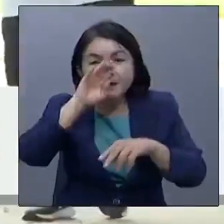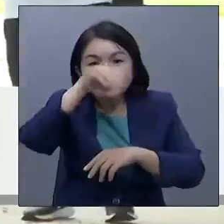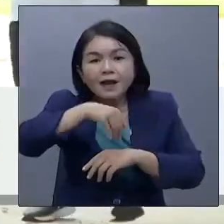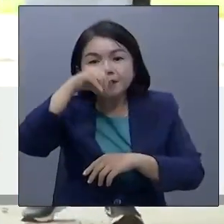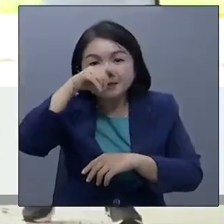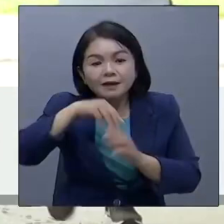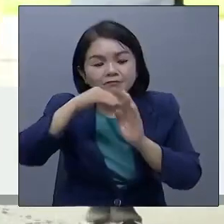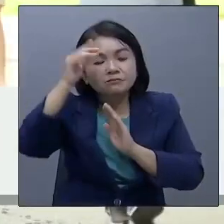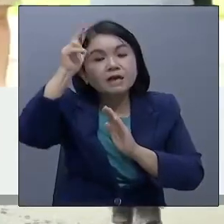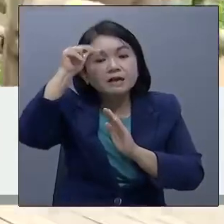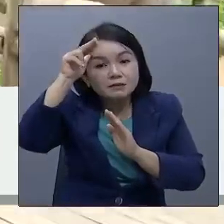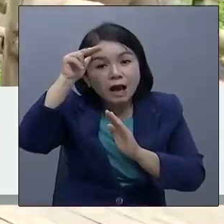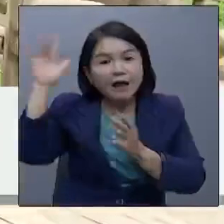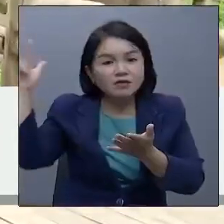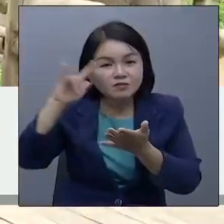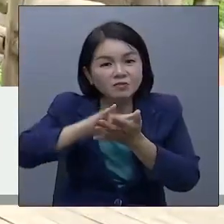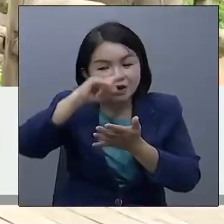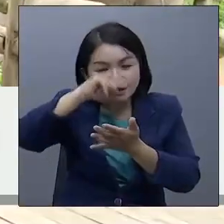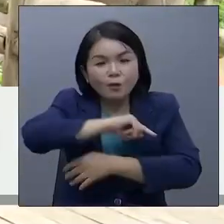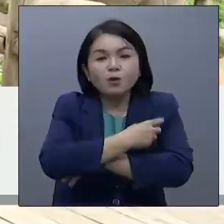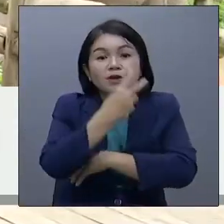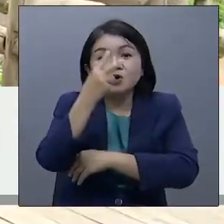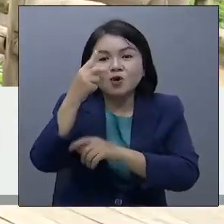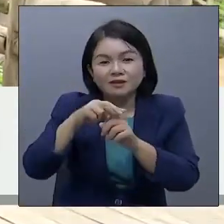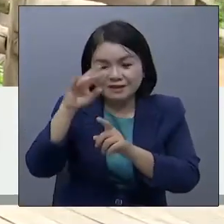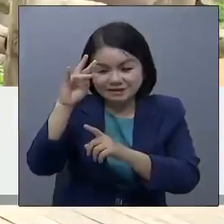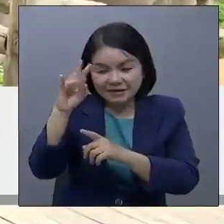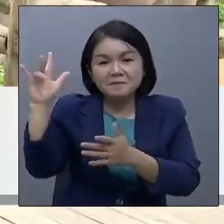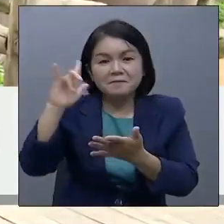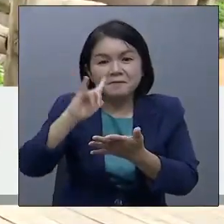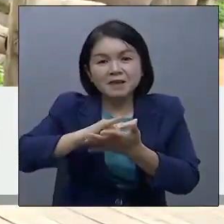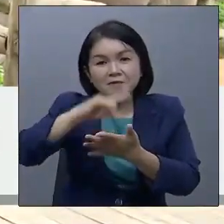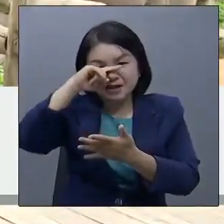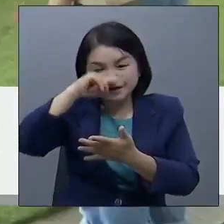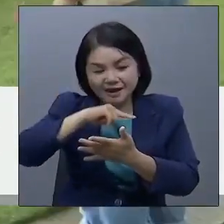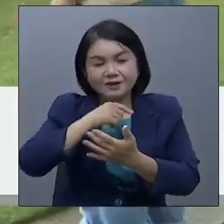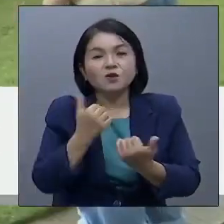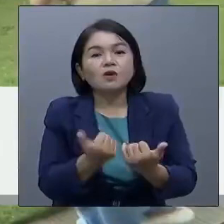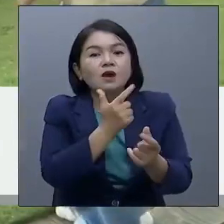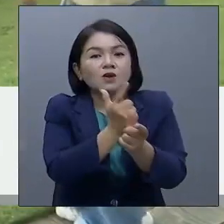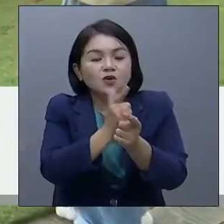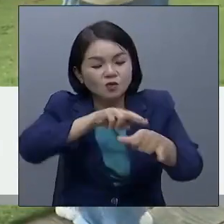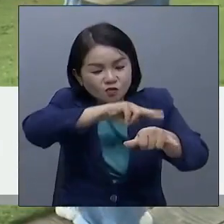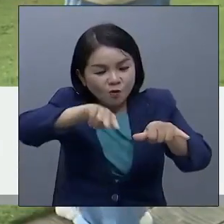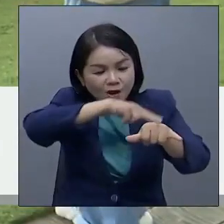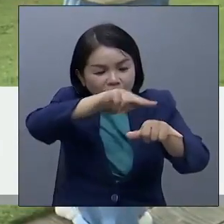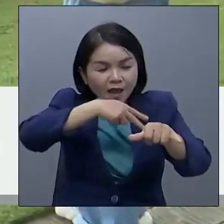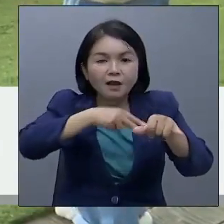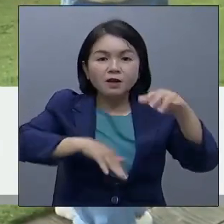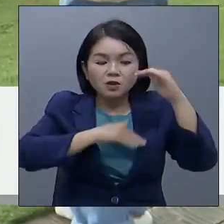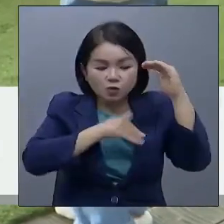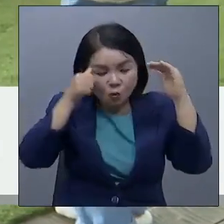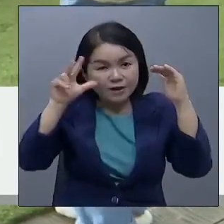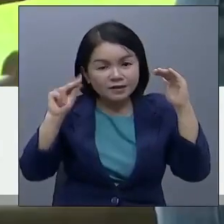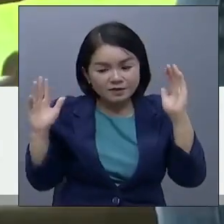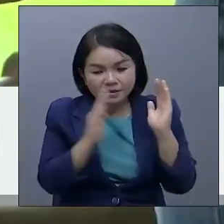หลังจากที่เดินทางกลับไทยมาตั้งแต่วันที่2กรกฎาคมที่ผ่านมานะคะเจ้าหน้าที่ยังคงกักพลายศักดิ์สุรินทร์ไว้ในพื้นที่กักกัน